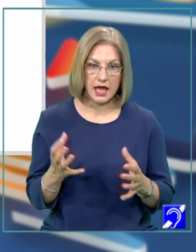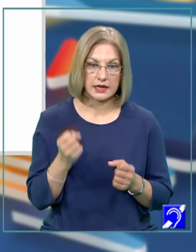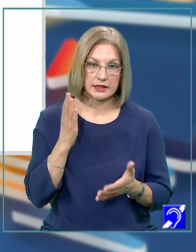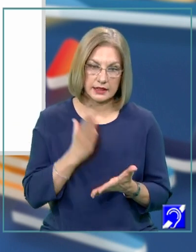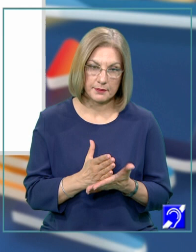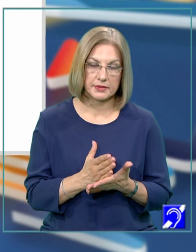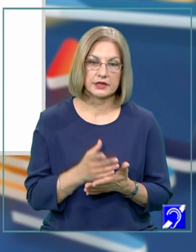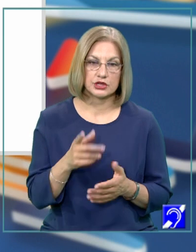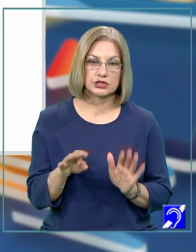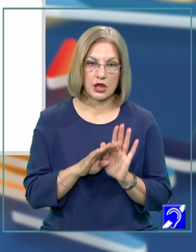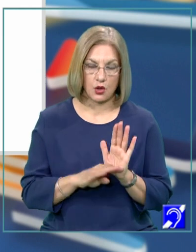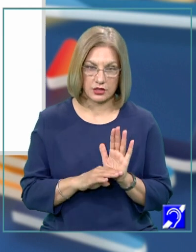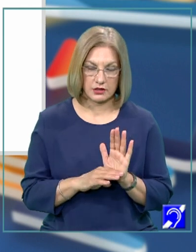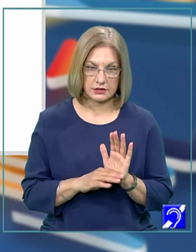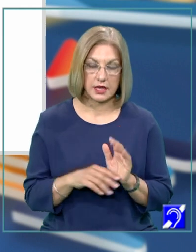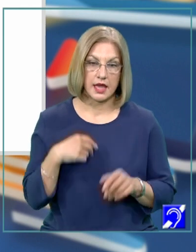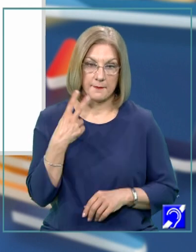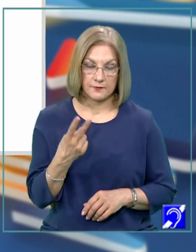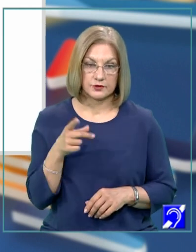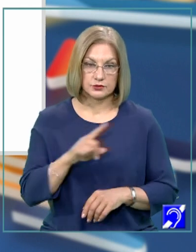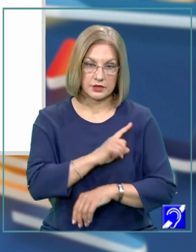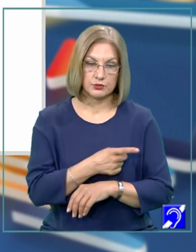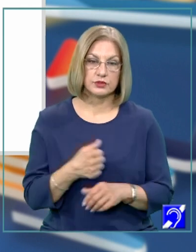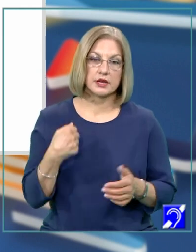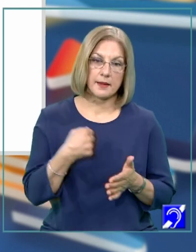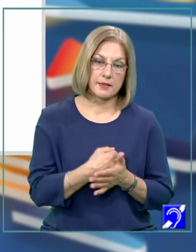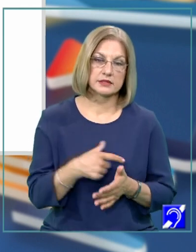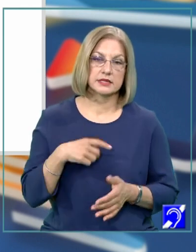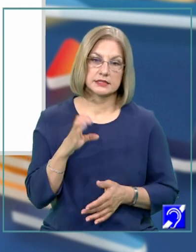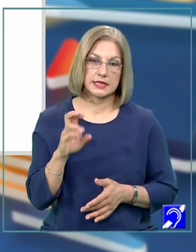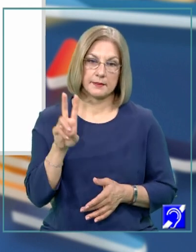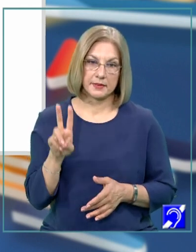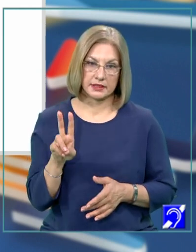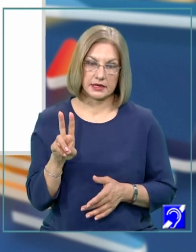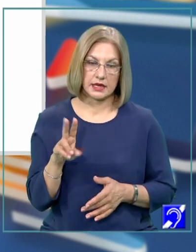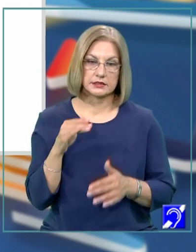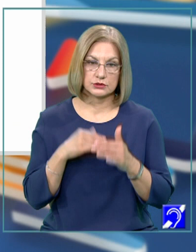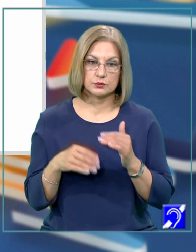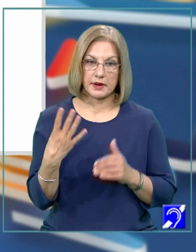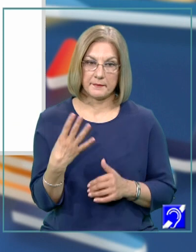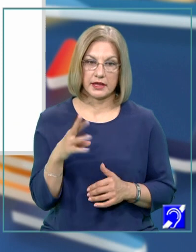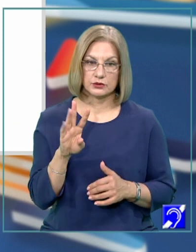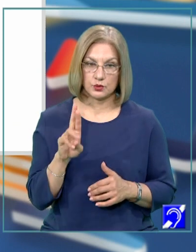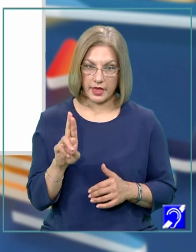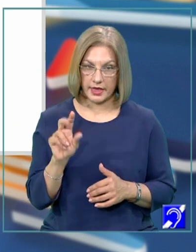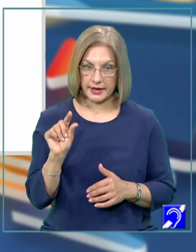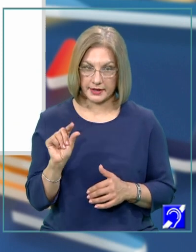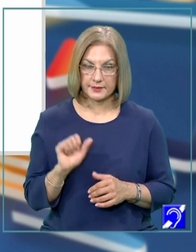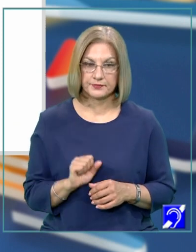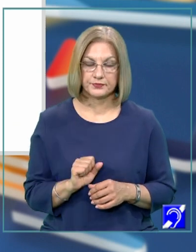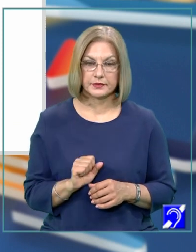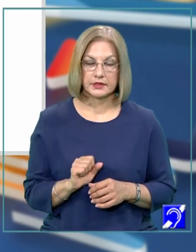condiție am văzut că puterea maximă este E pătrat supra 4 aer mic